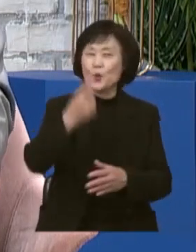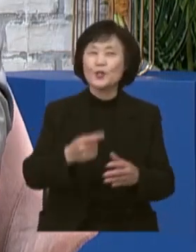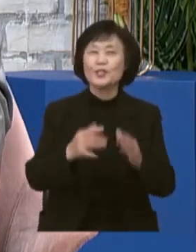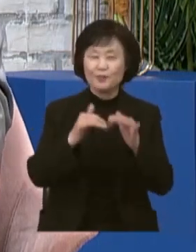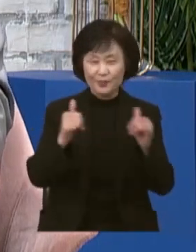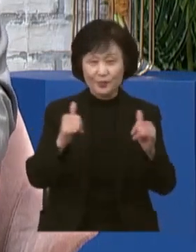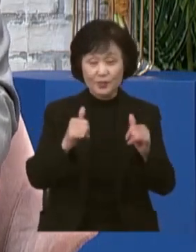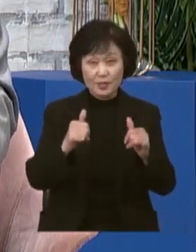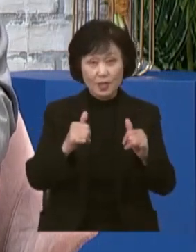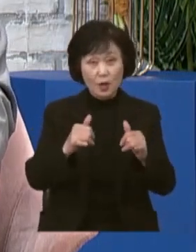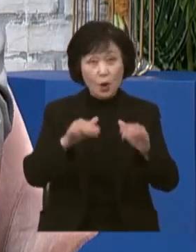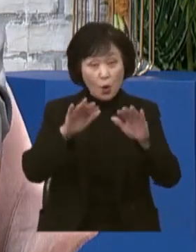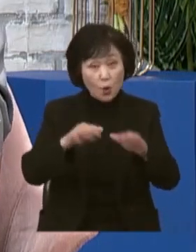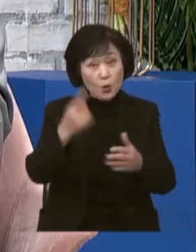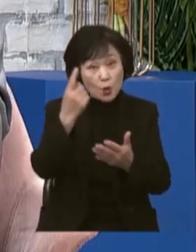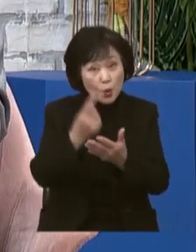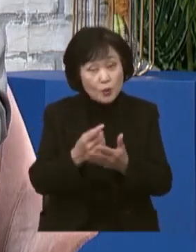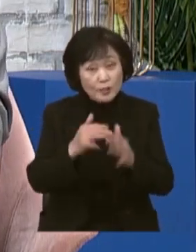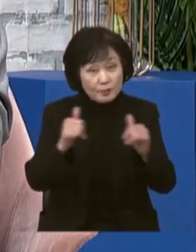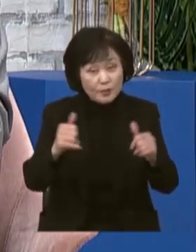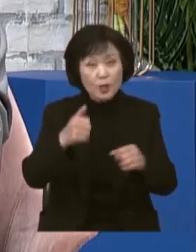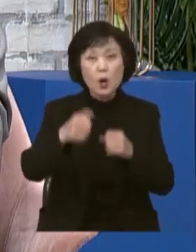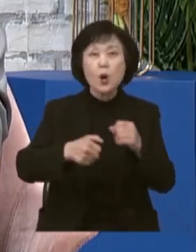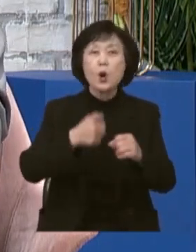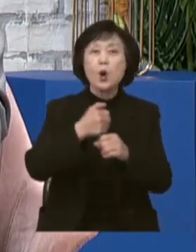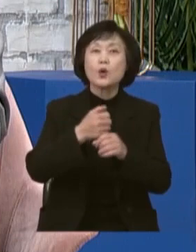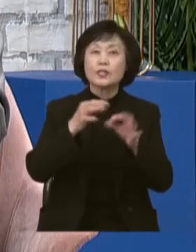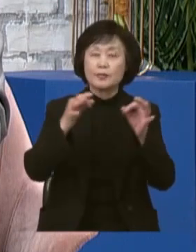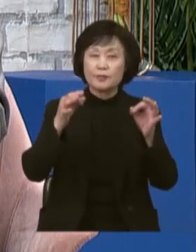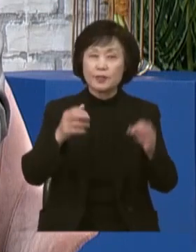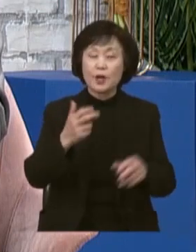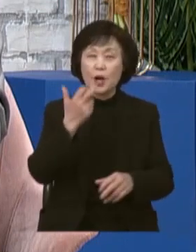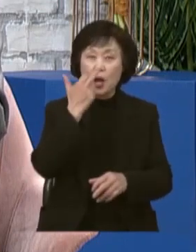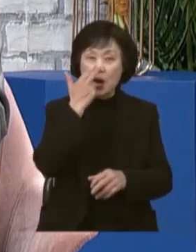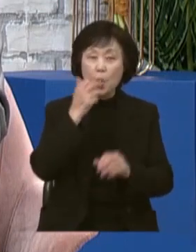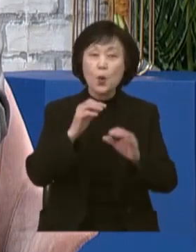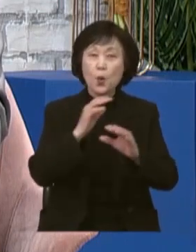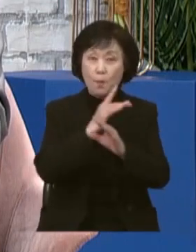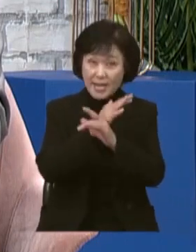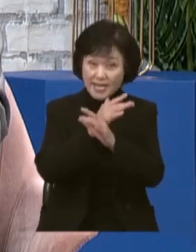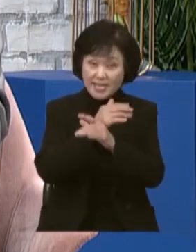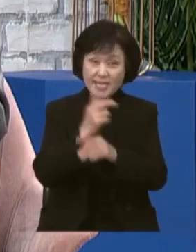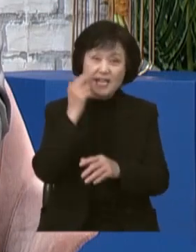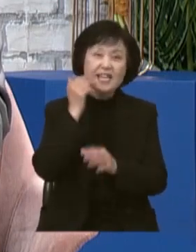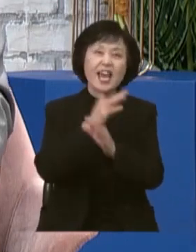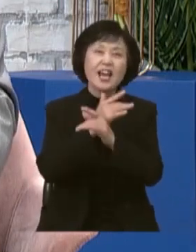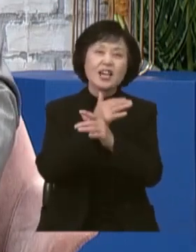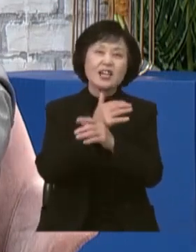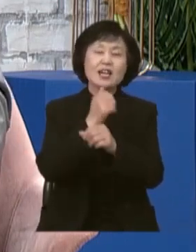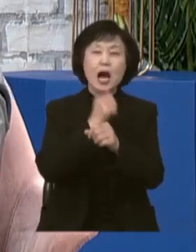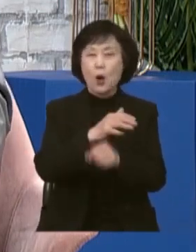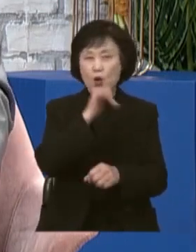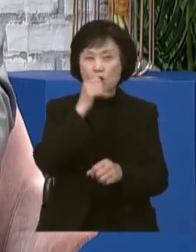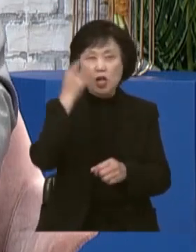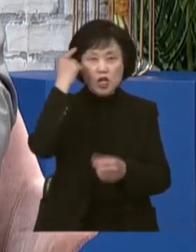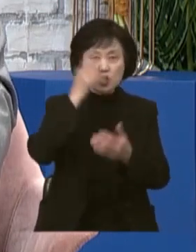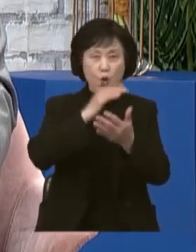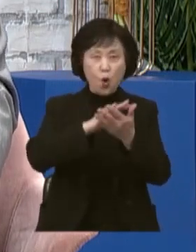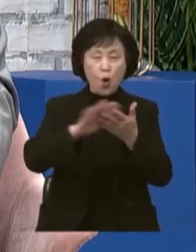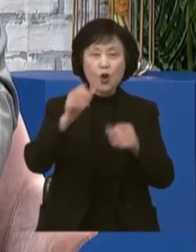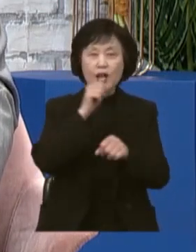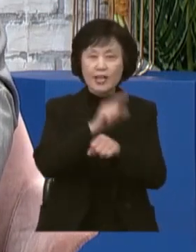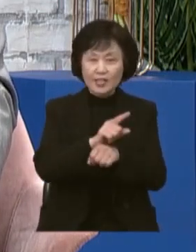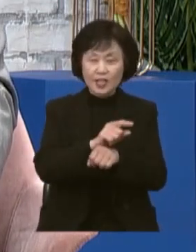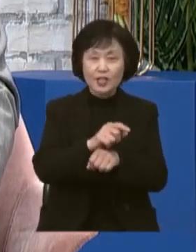네. 이분은 올해로 50년째 지금 코미디 그다음 개그하고 계시는 여러분 잘 아실 거예요. 아주